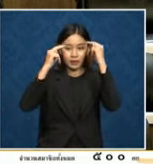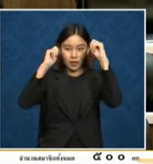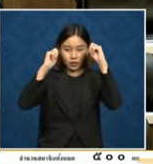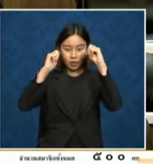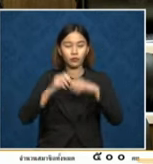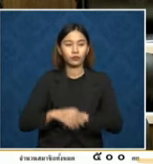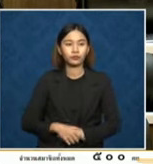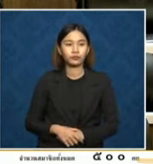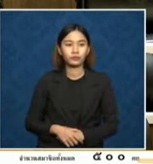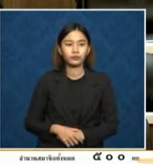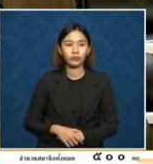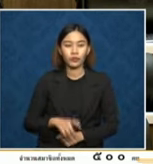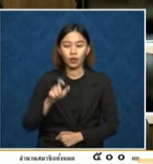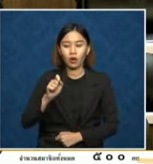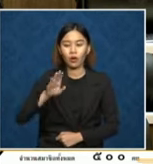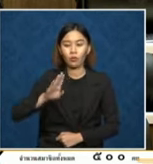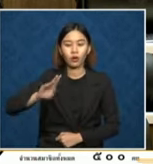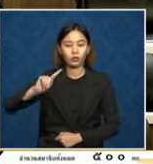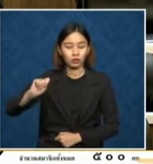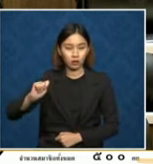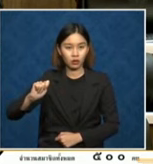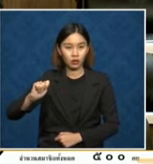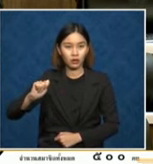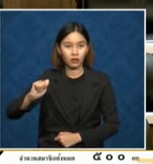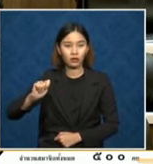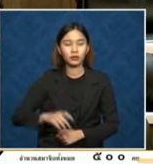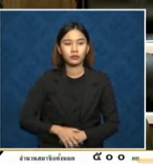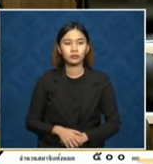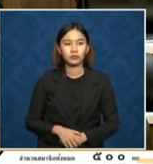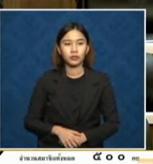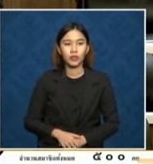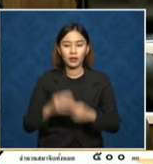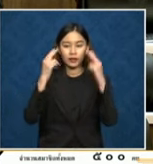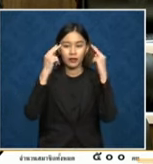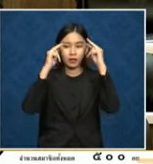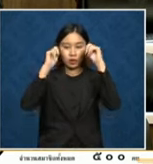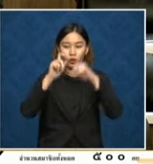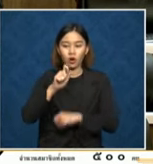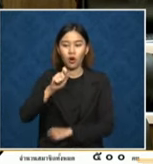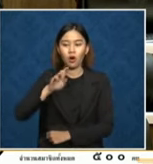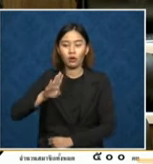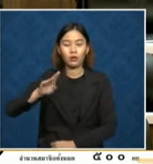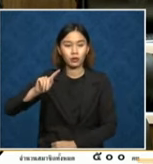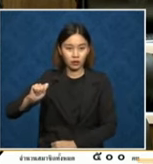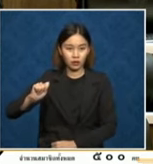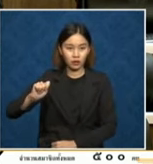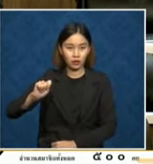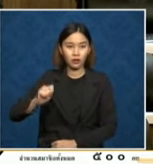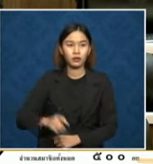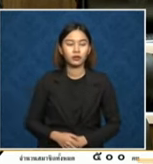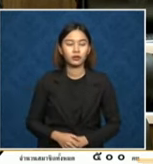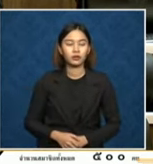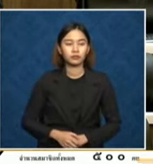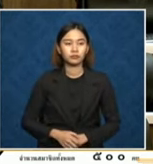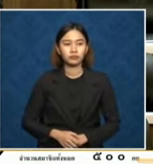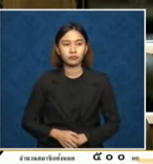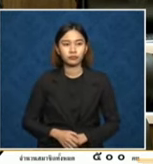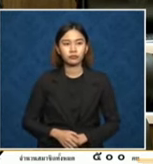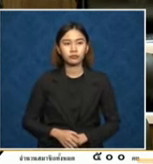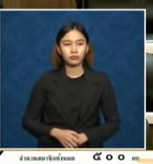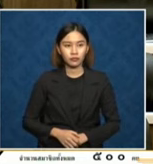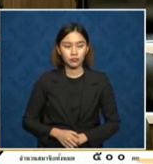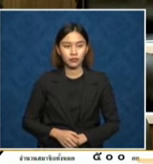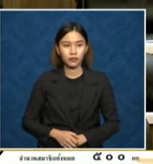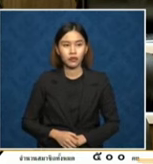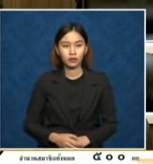ระสุกิจปานินิตองค์การบริหารส่วนตำบลไร่เก่าและนายกไพโรจน์มีประมูลนายกองค์การบริหารส่วนตำบล